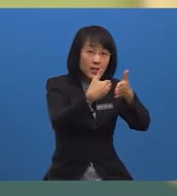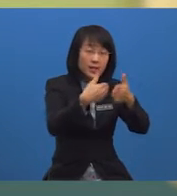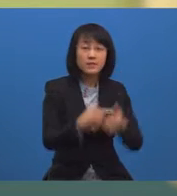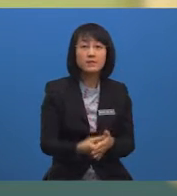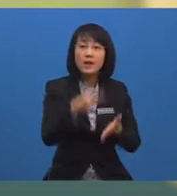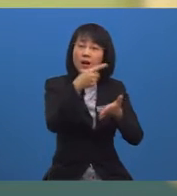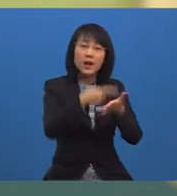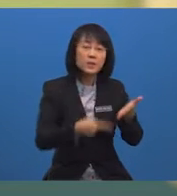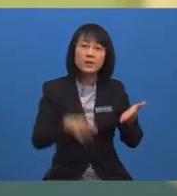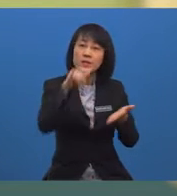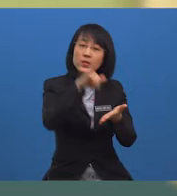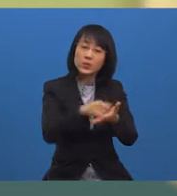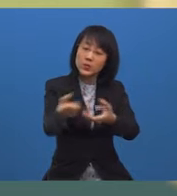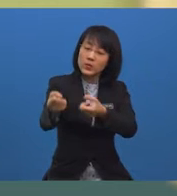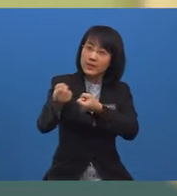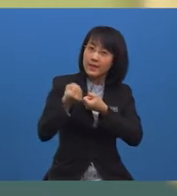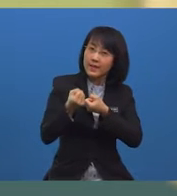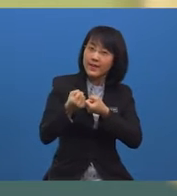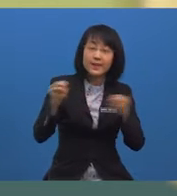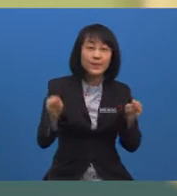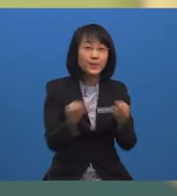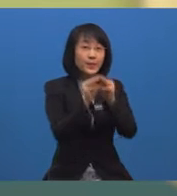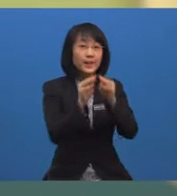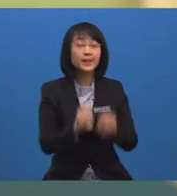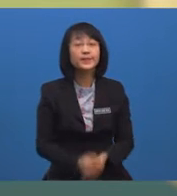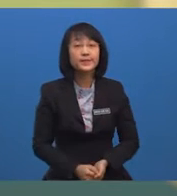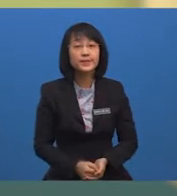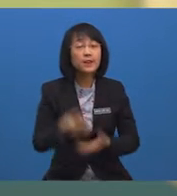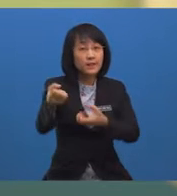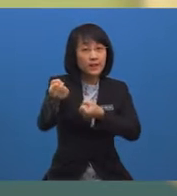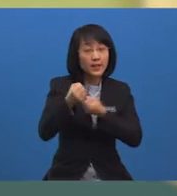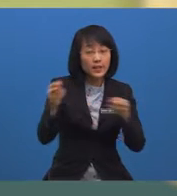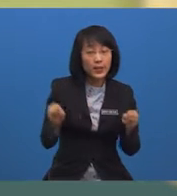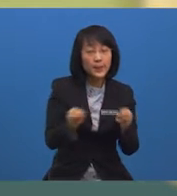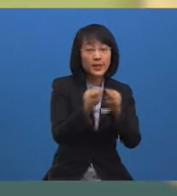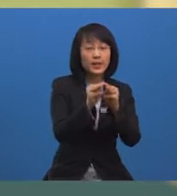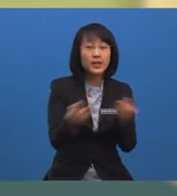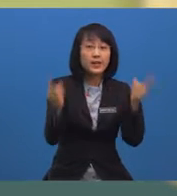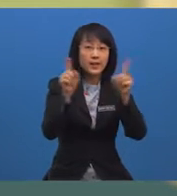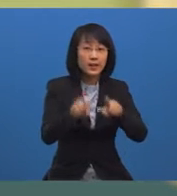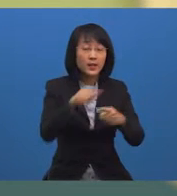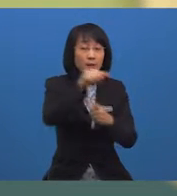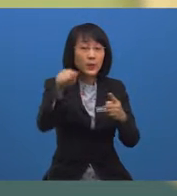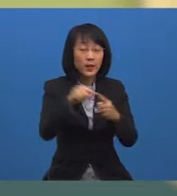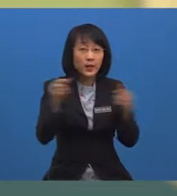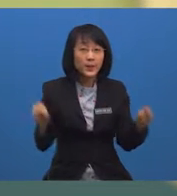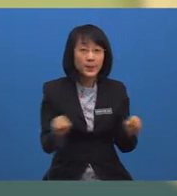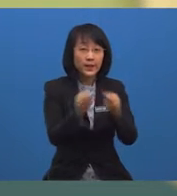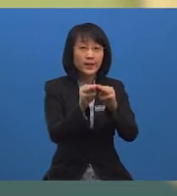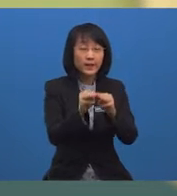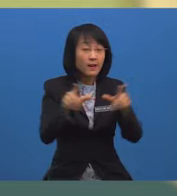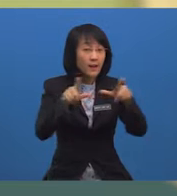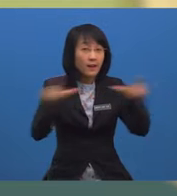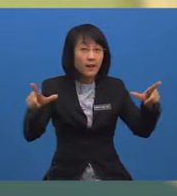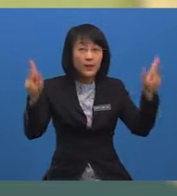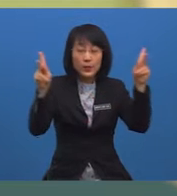itu tarikan magnet? Tarikan magnet terjadi apabila magnet yang berlainan kutub